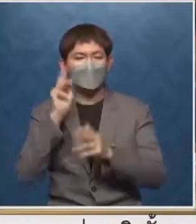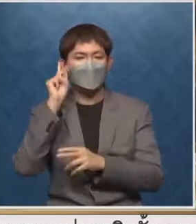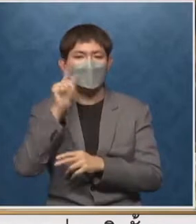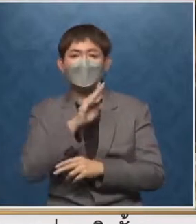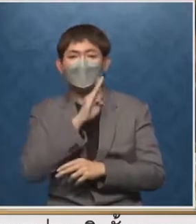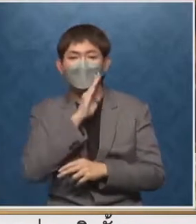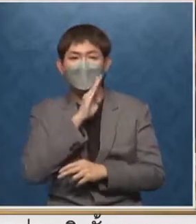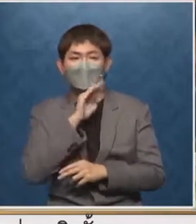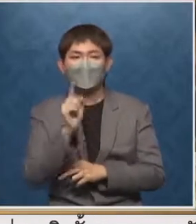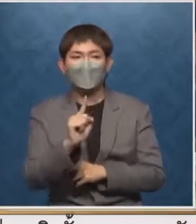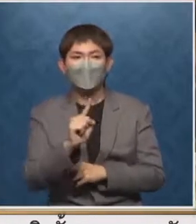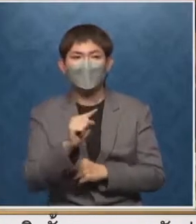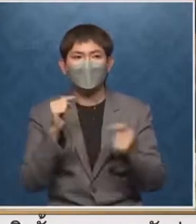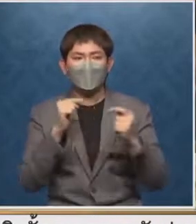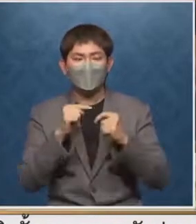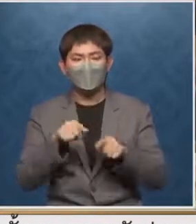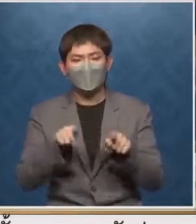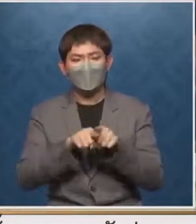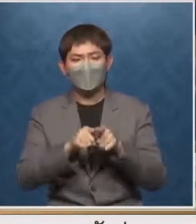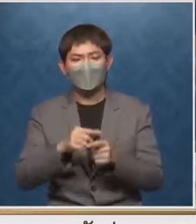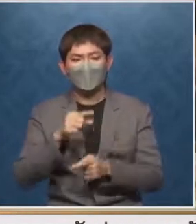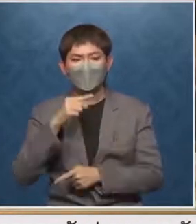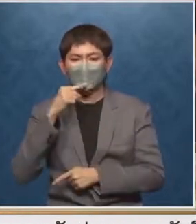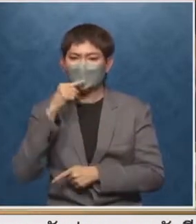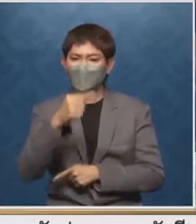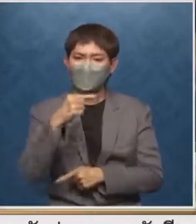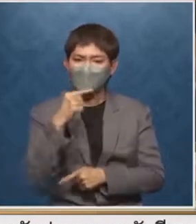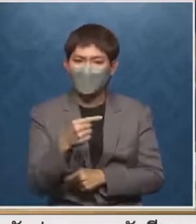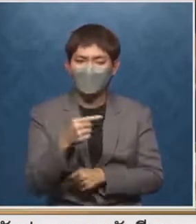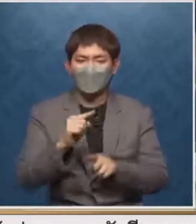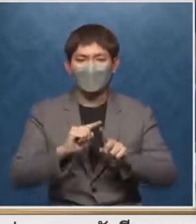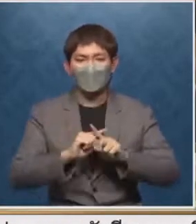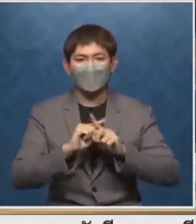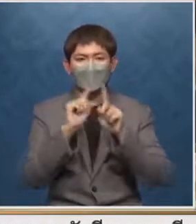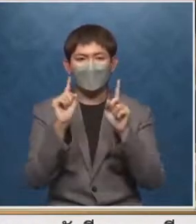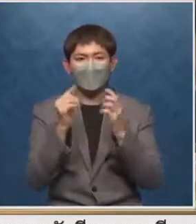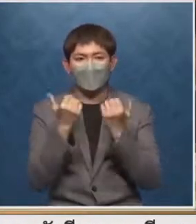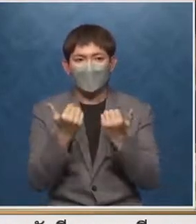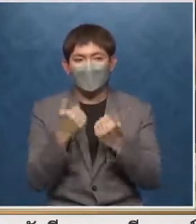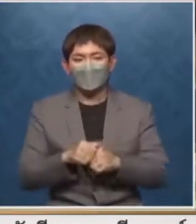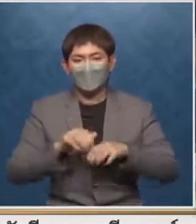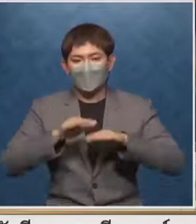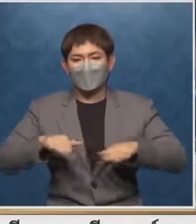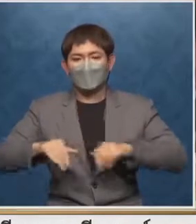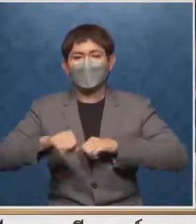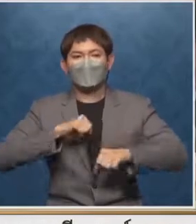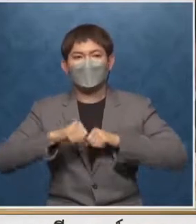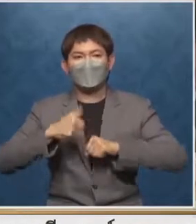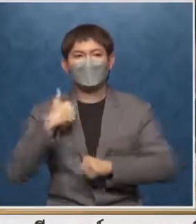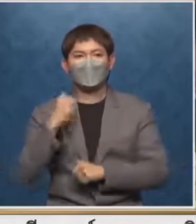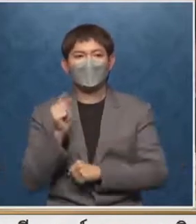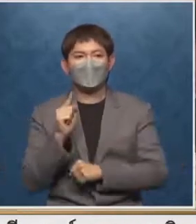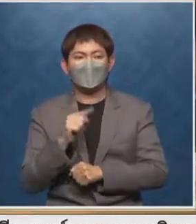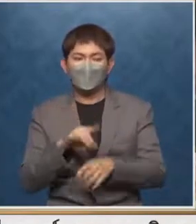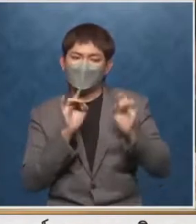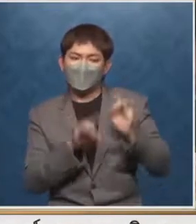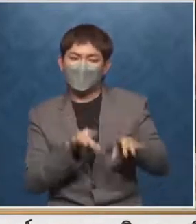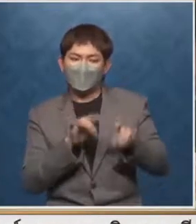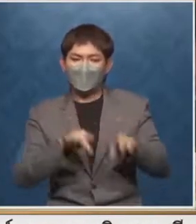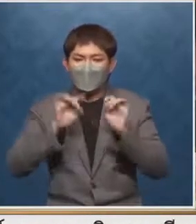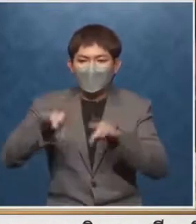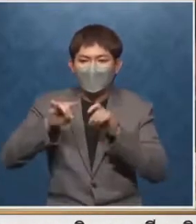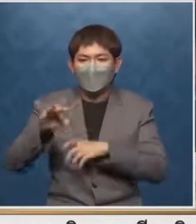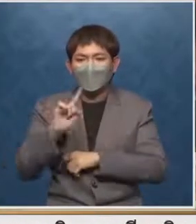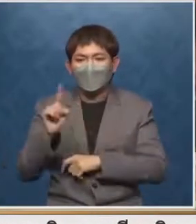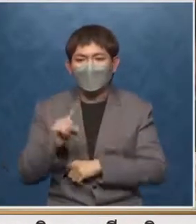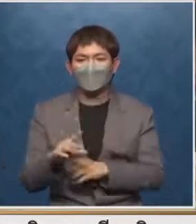าพร้อมกับเรื่องเฮทสปีดนะครับแล้วในโลกของ เด็กและเยาวชนยังมีเรื่องของการกลั่นแกล้งกันในโลกออนไล